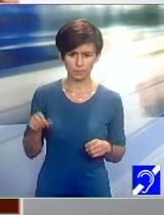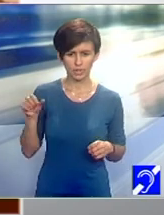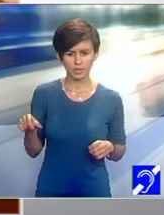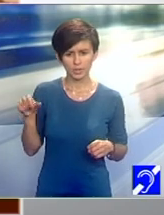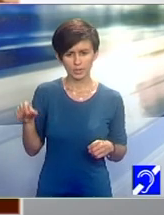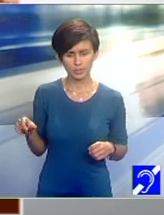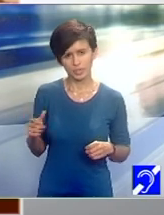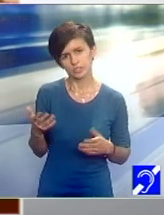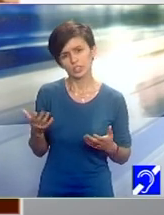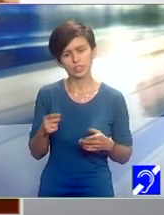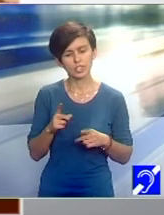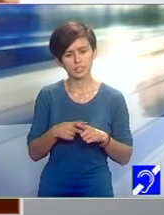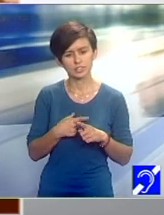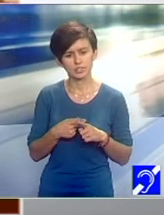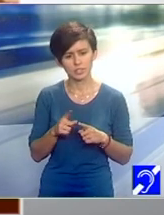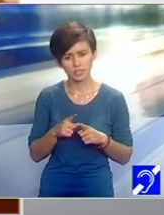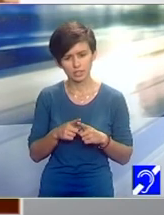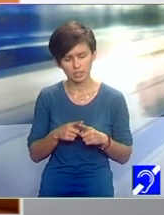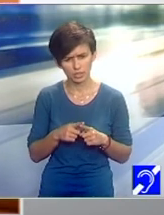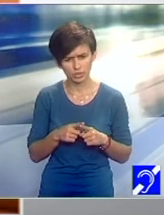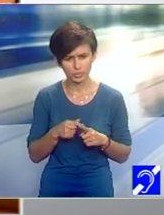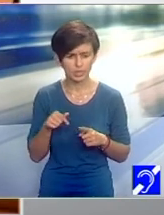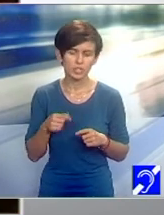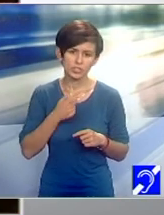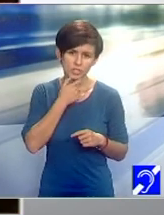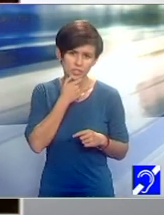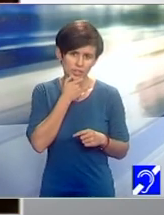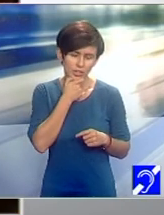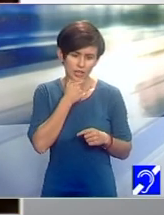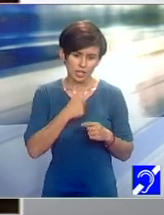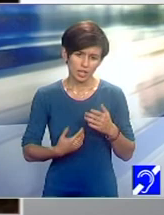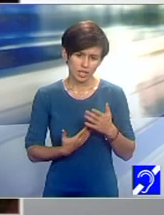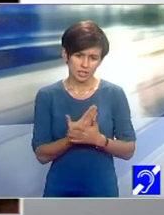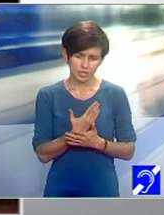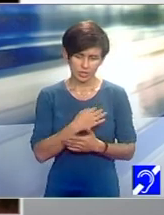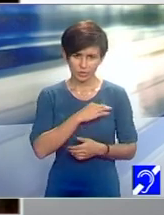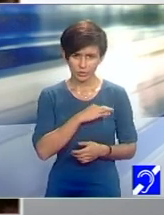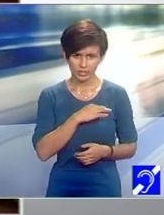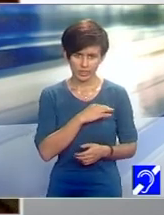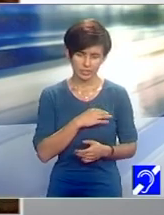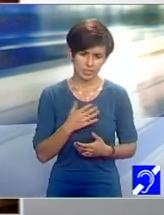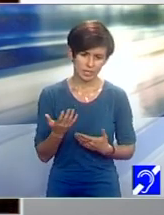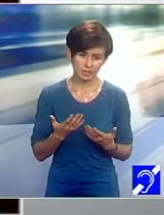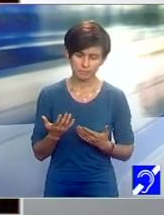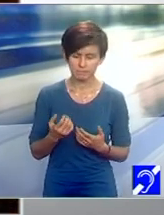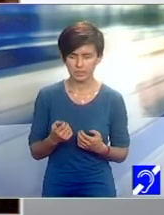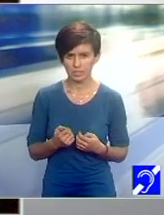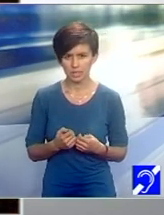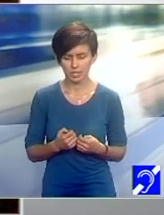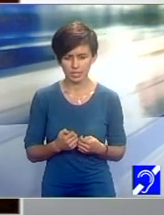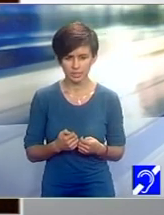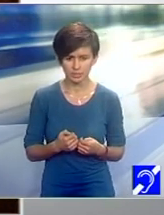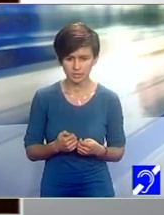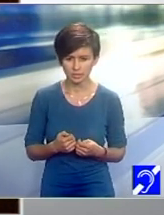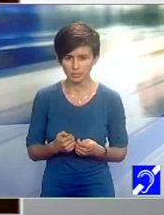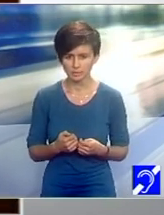candidaților romi în acest nou an universitar care începe astăzi, din care 650 sunt